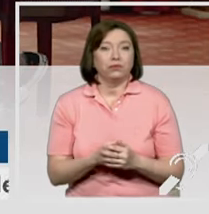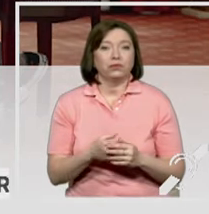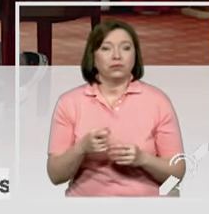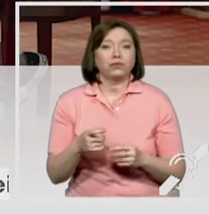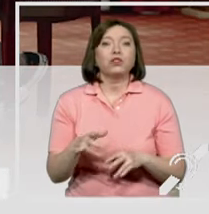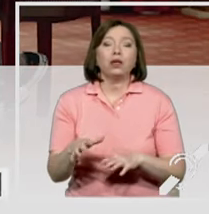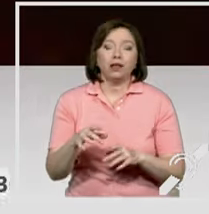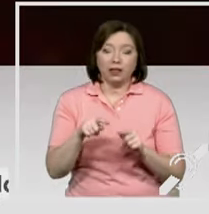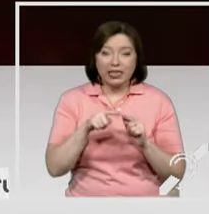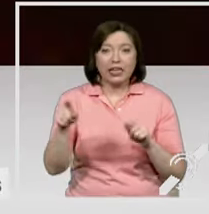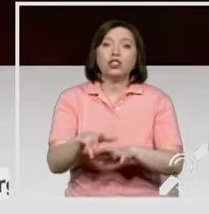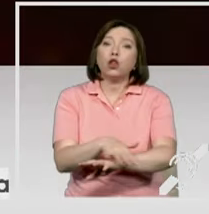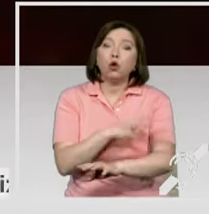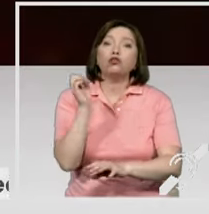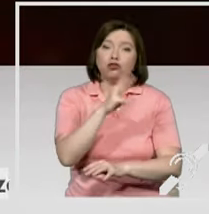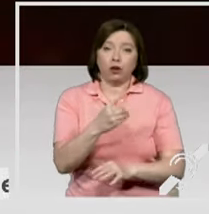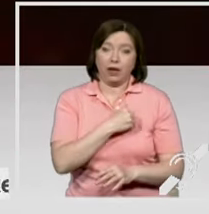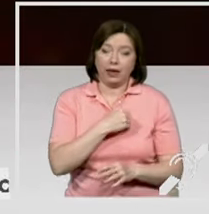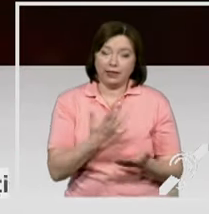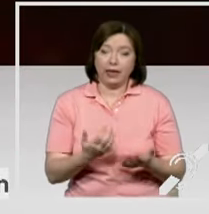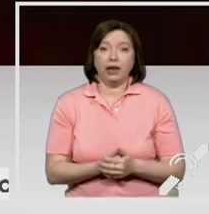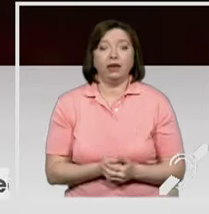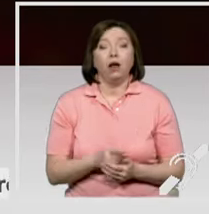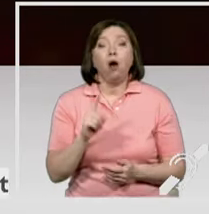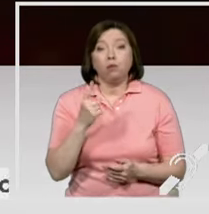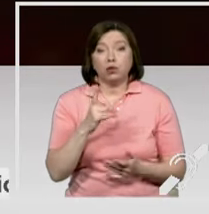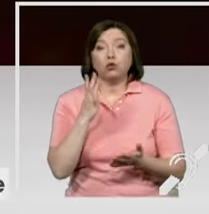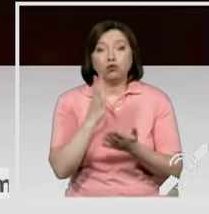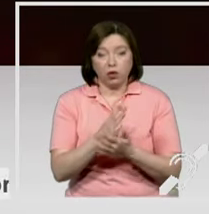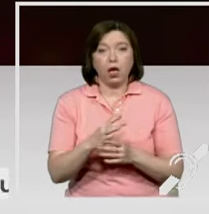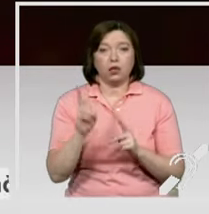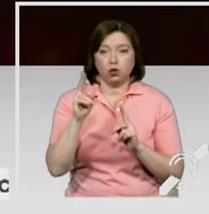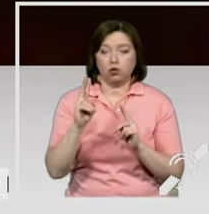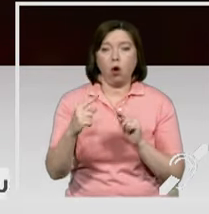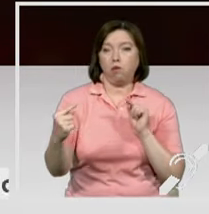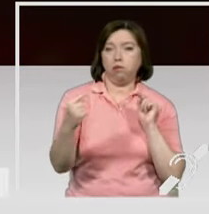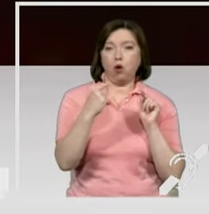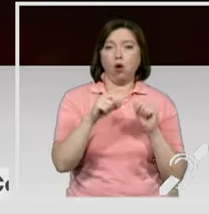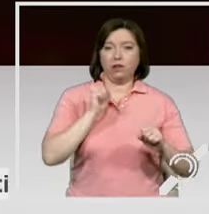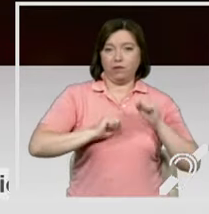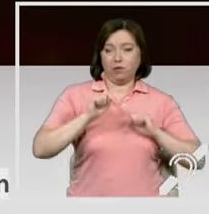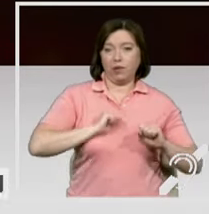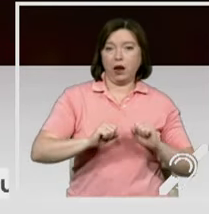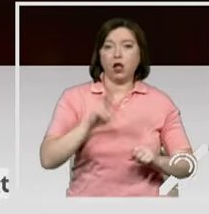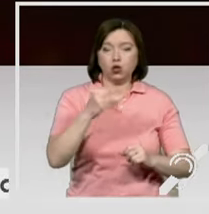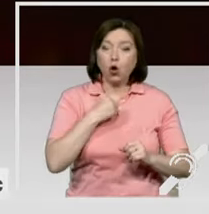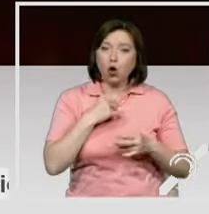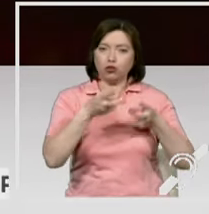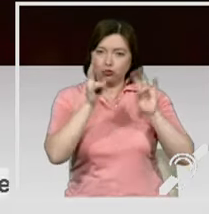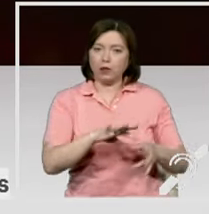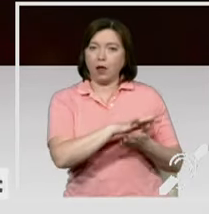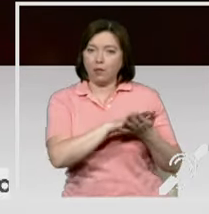длится больше, чем мы бы хотели и надеялись, потому что есть сопротивление, потому что там есть люди, которые хотят